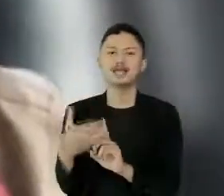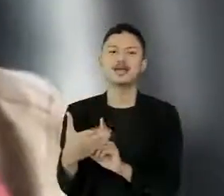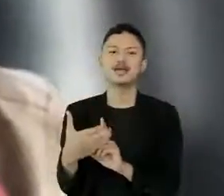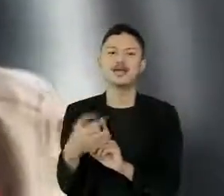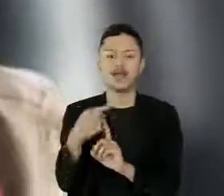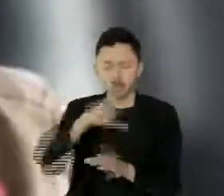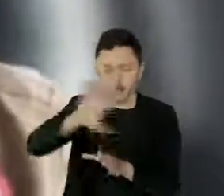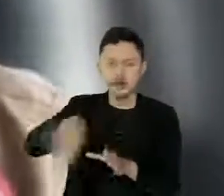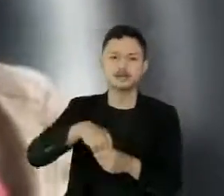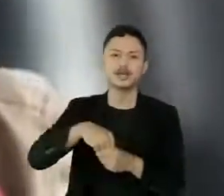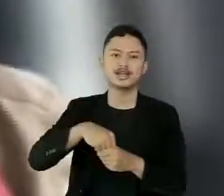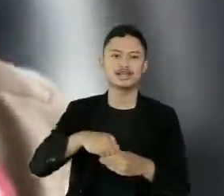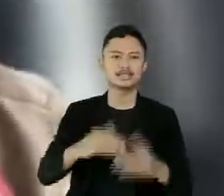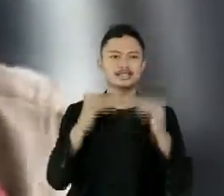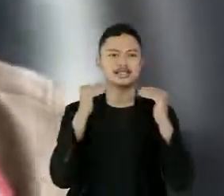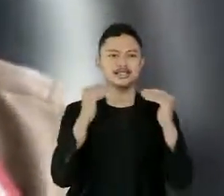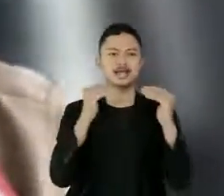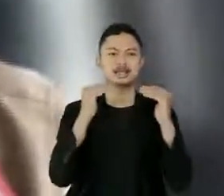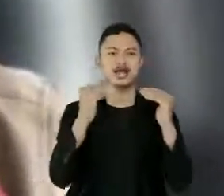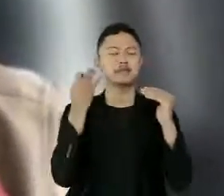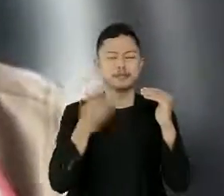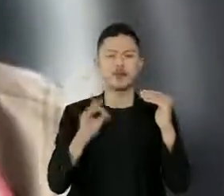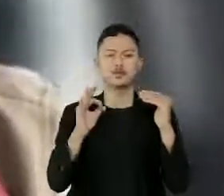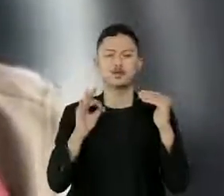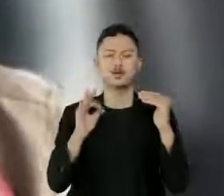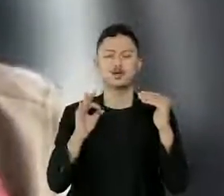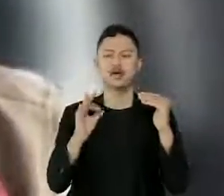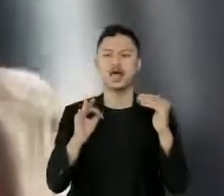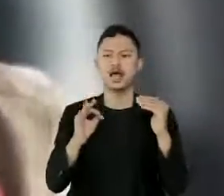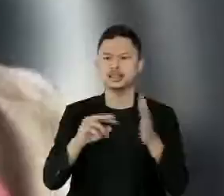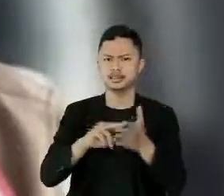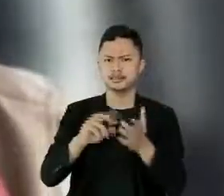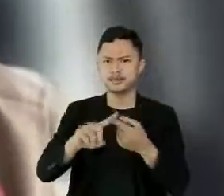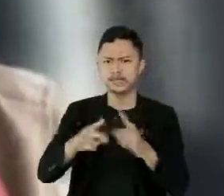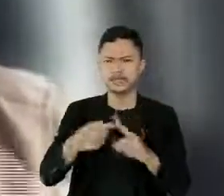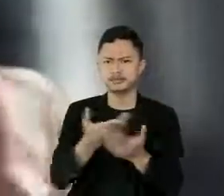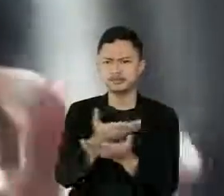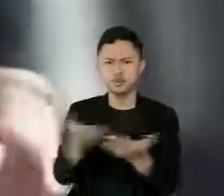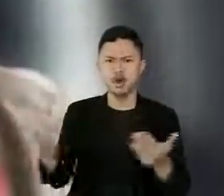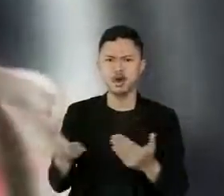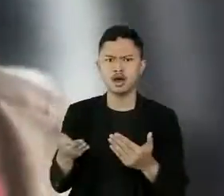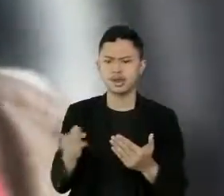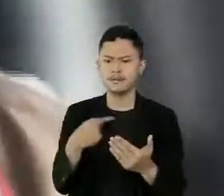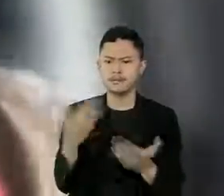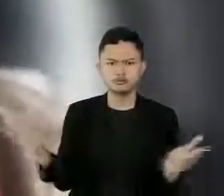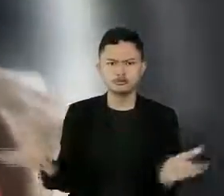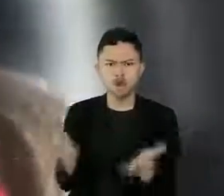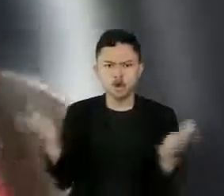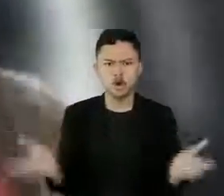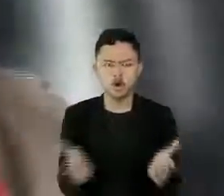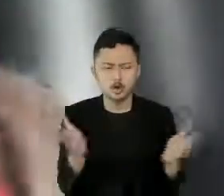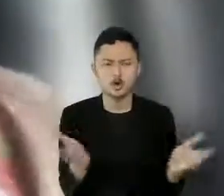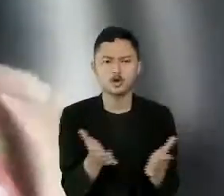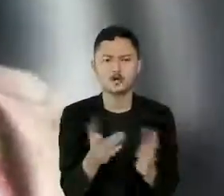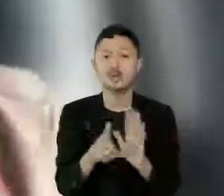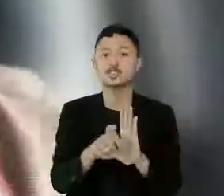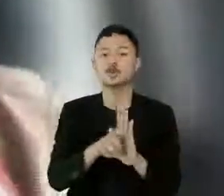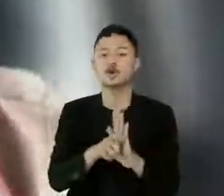teman-teman PHRI ini garda terdepan. Teman-teman ASI Dewi garda terdepan. Kami mendorong dan seandainya ada